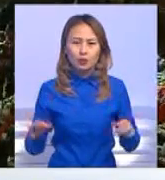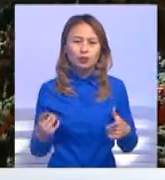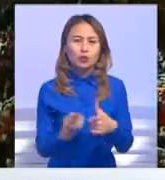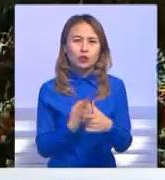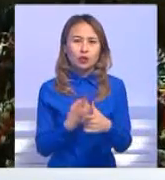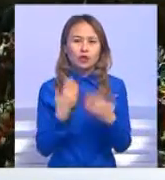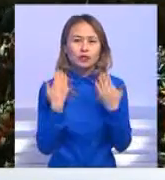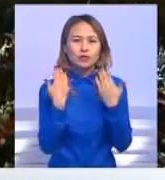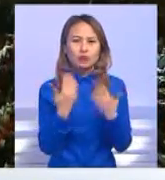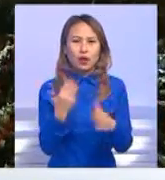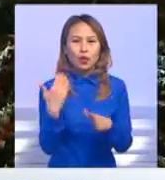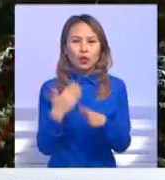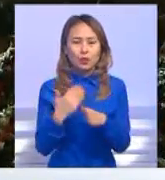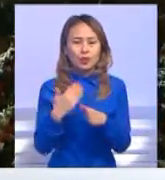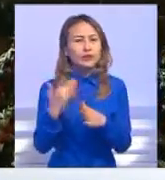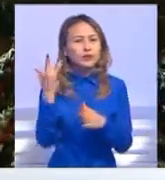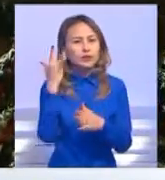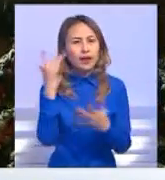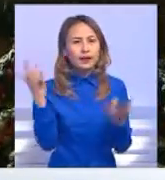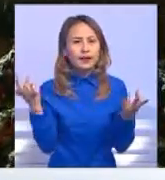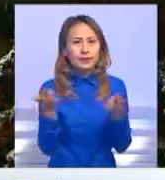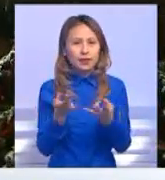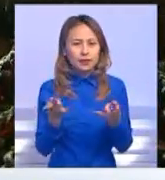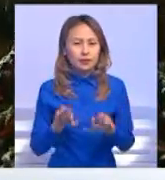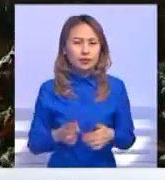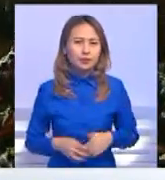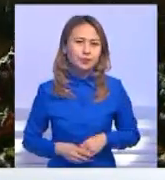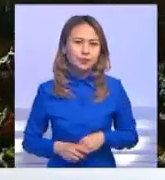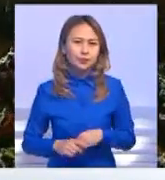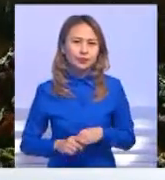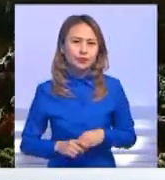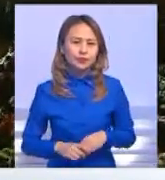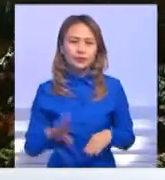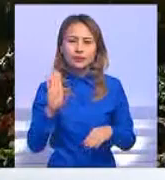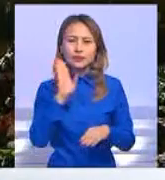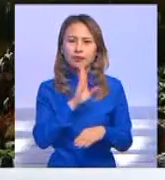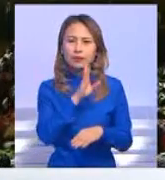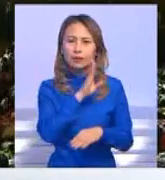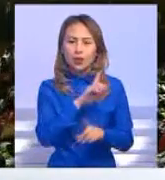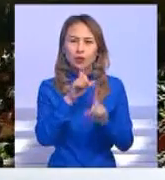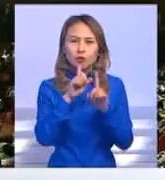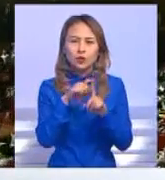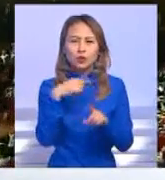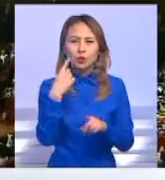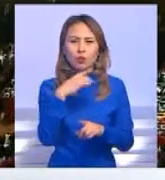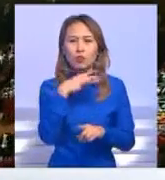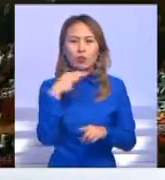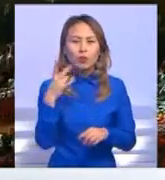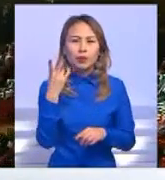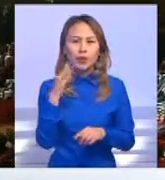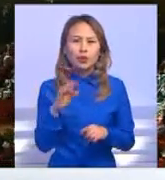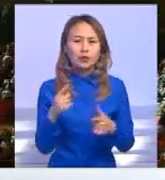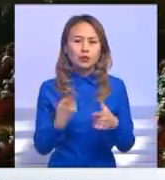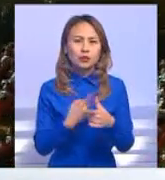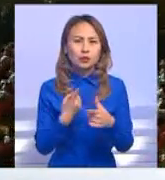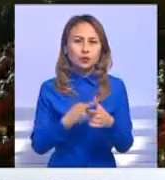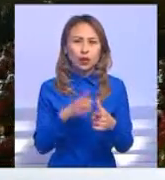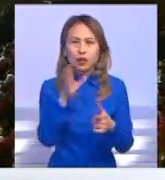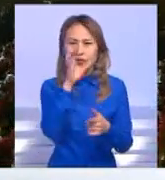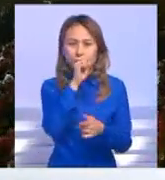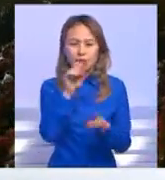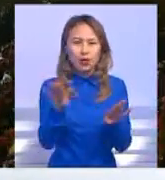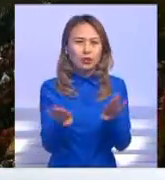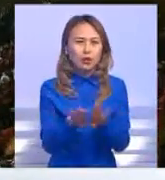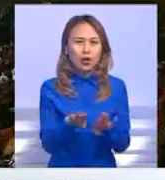сіздерге көмектеріңіз әрқашан қажет деп ойлаймын. Әйелдерді сөйлетудің амалы көп дейді, бірақ сөйлетпеудің ешқандай